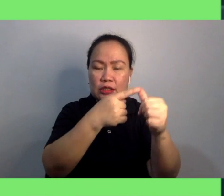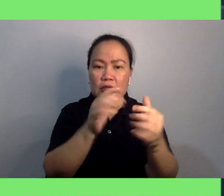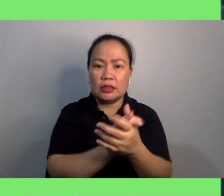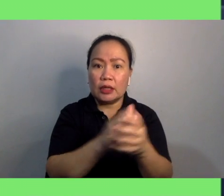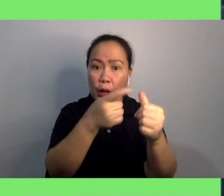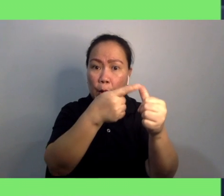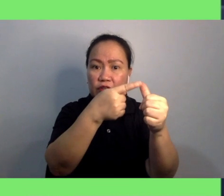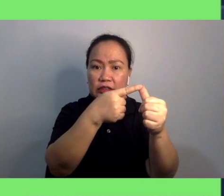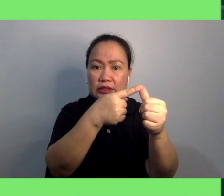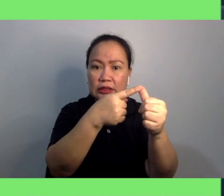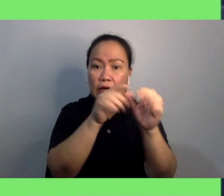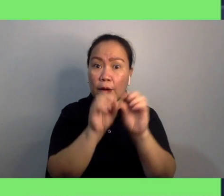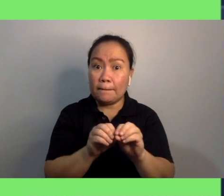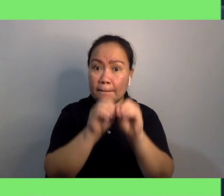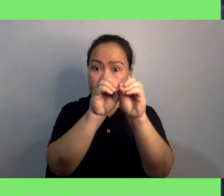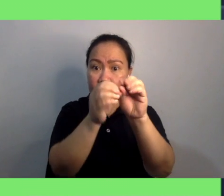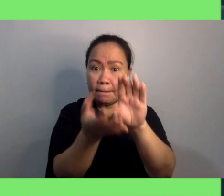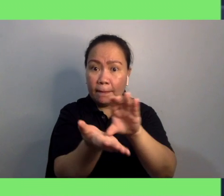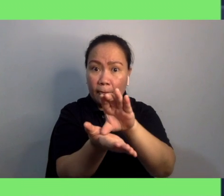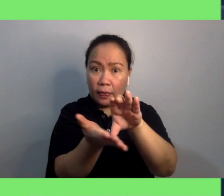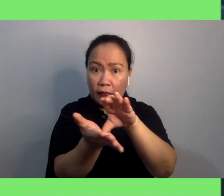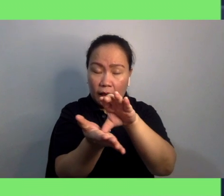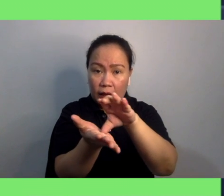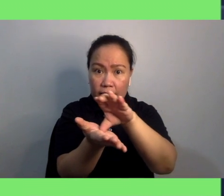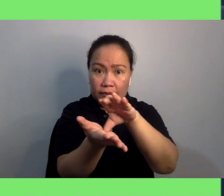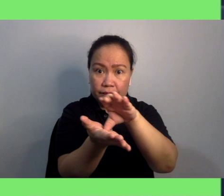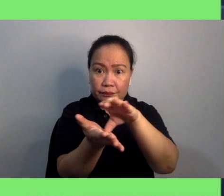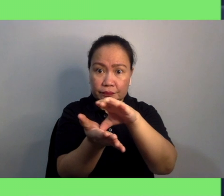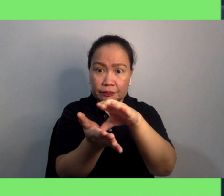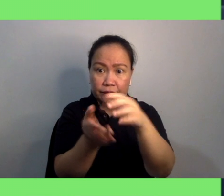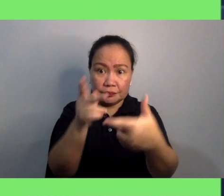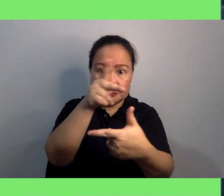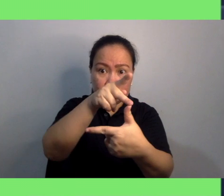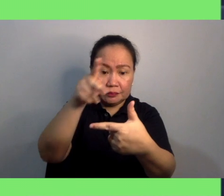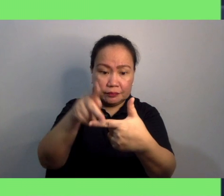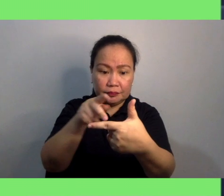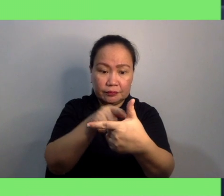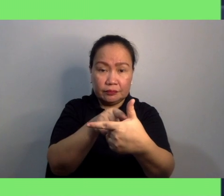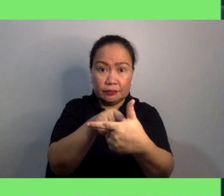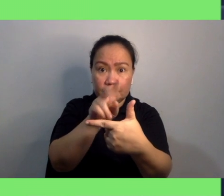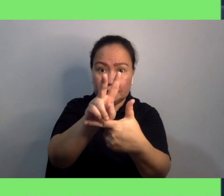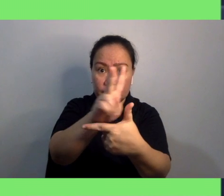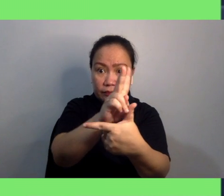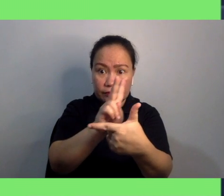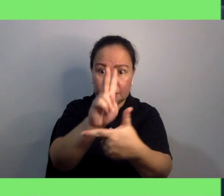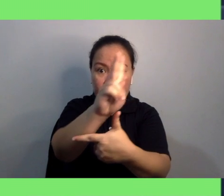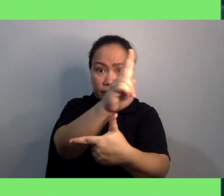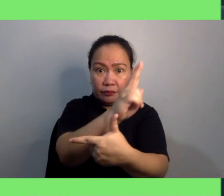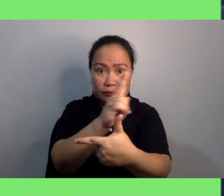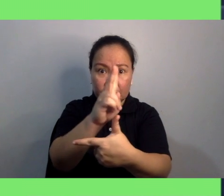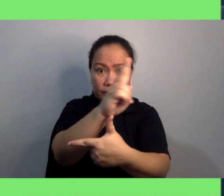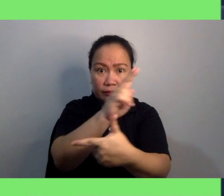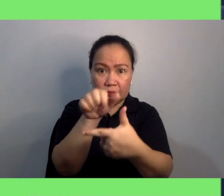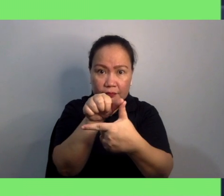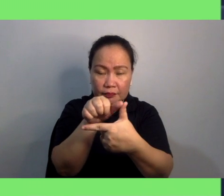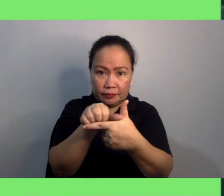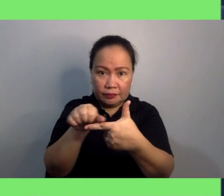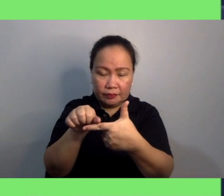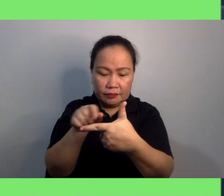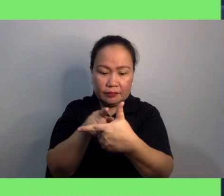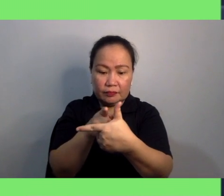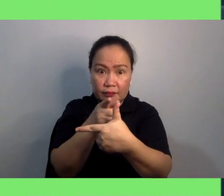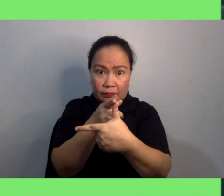step 1, place the center of the protractor at the vertex of the angle. Make sure na yung protractor mo, yung gitna